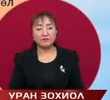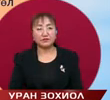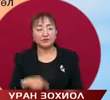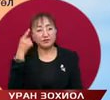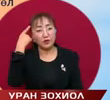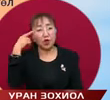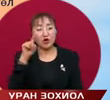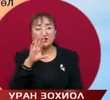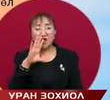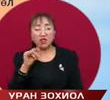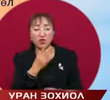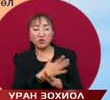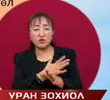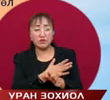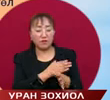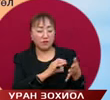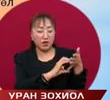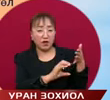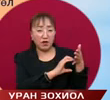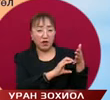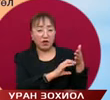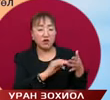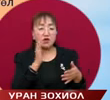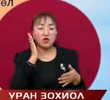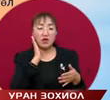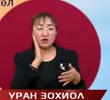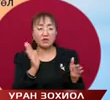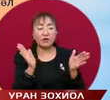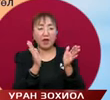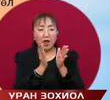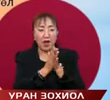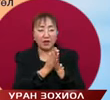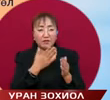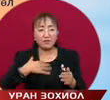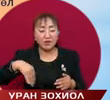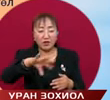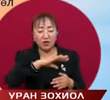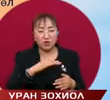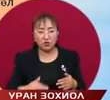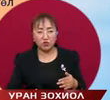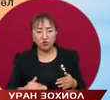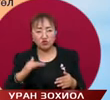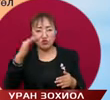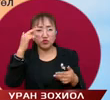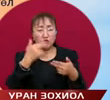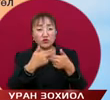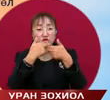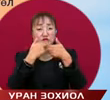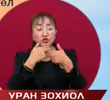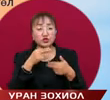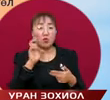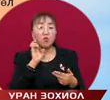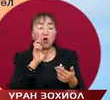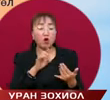Ээжтэй минь хамт биднийг өсгөлдсөн бор ат. Ат минь ганц ч өдөр амс хийлгүй